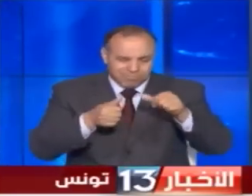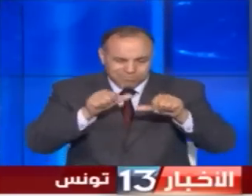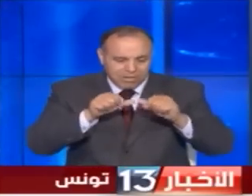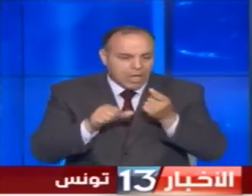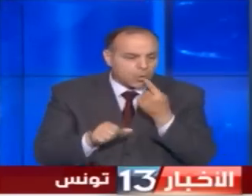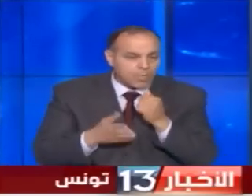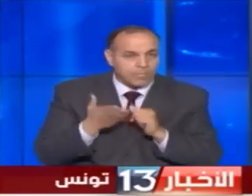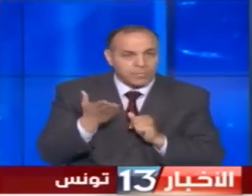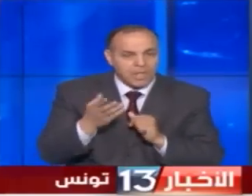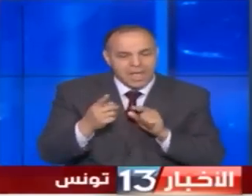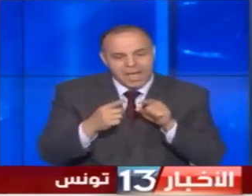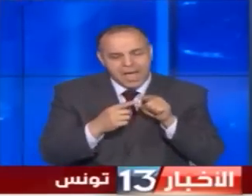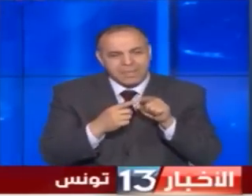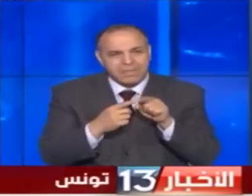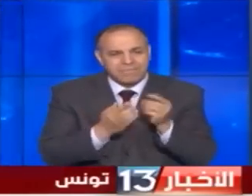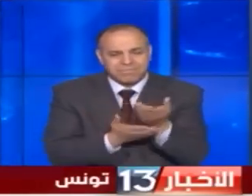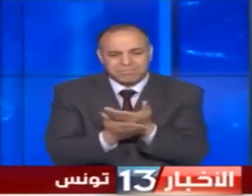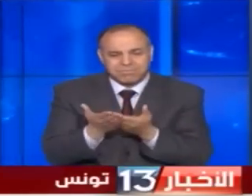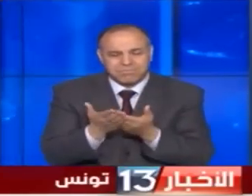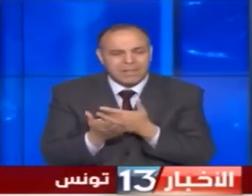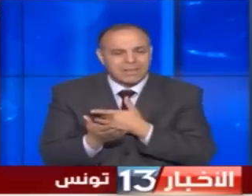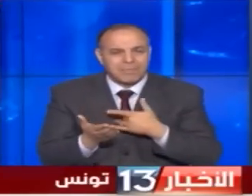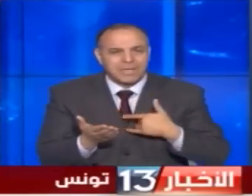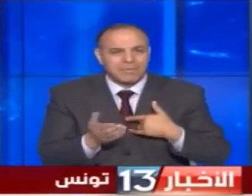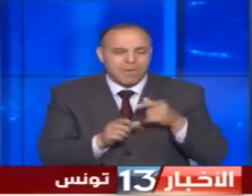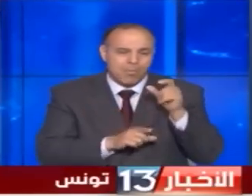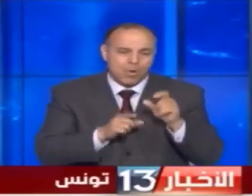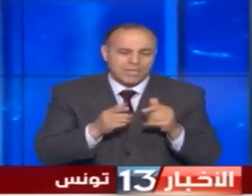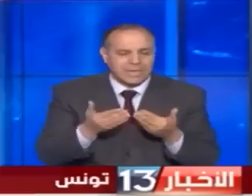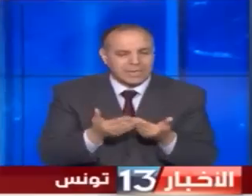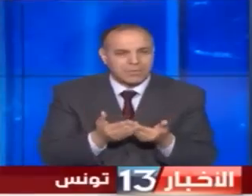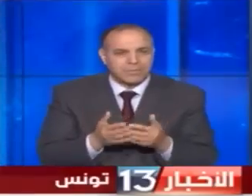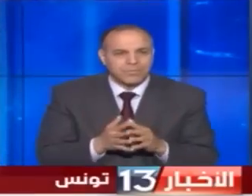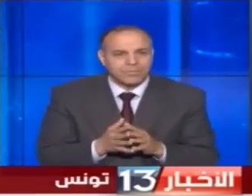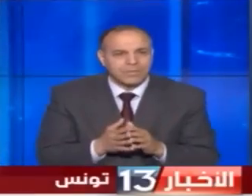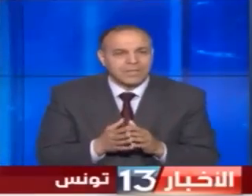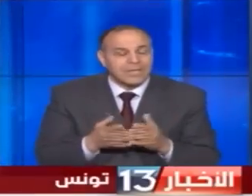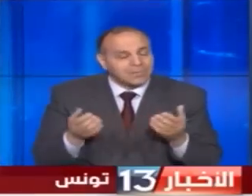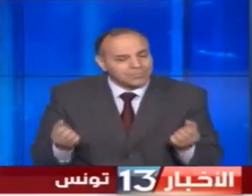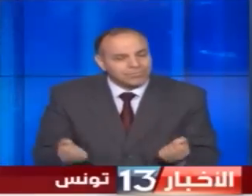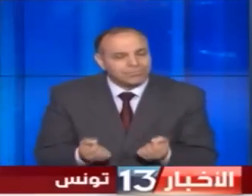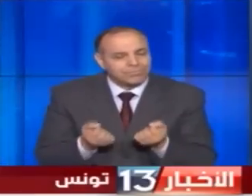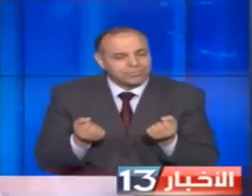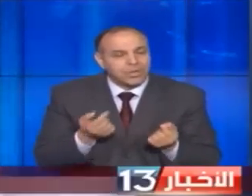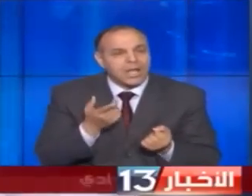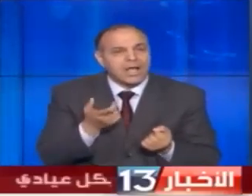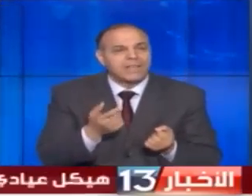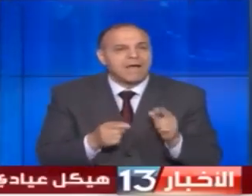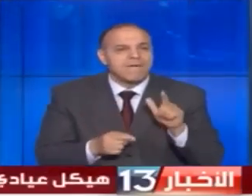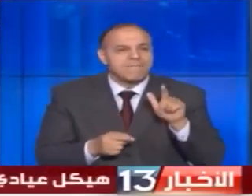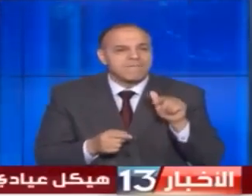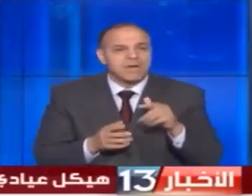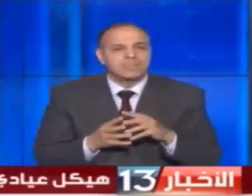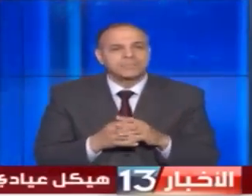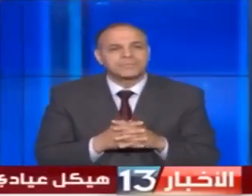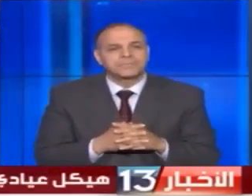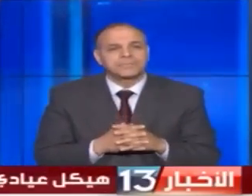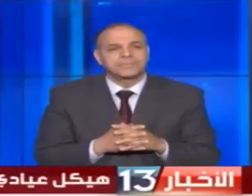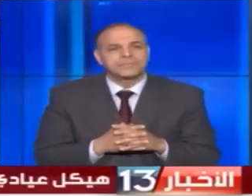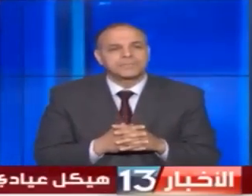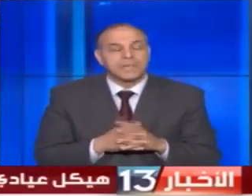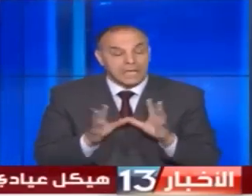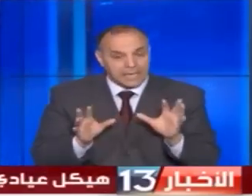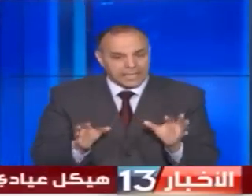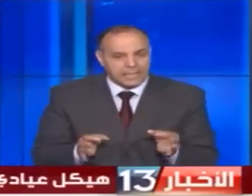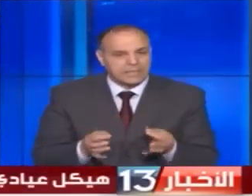هدفها تقريب الخدمات الطبيه من المواطنين تظهر فيه اه في عمليه اكتشاف